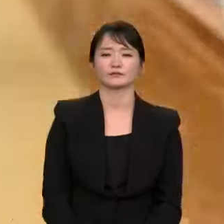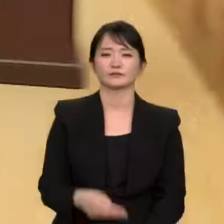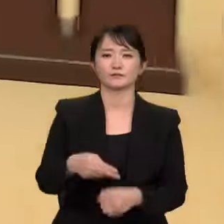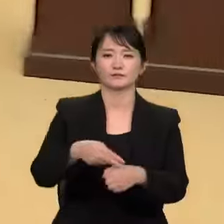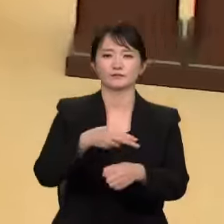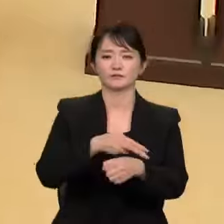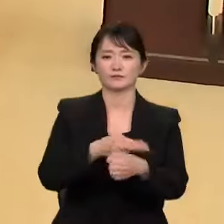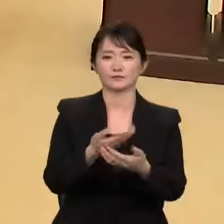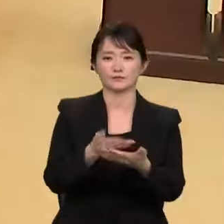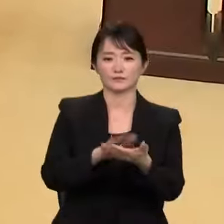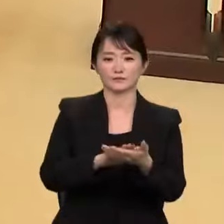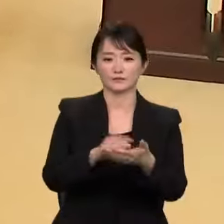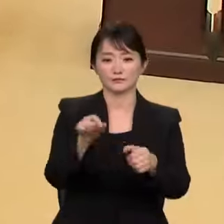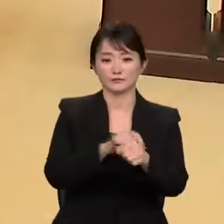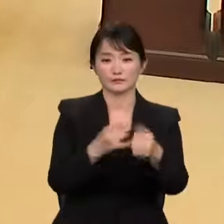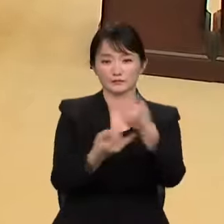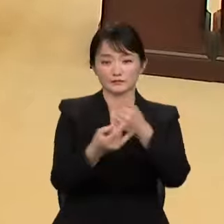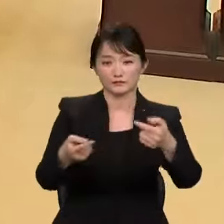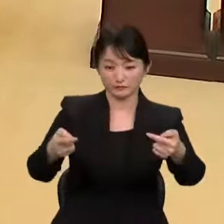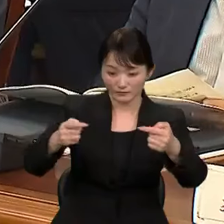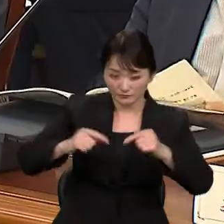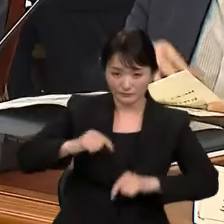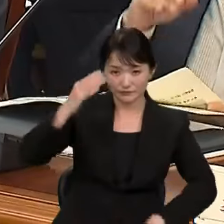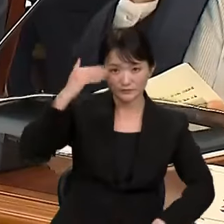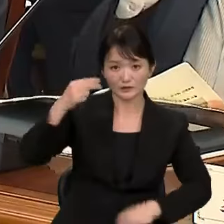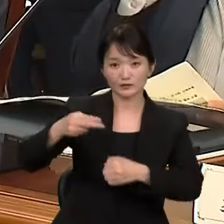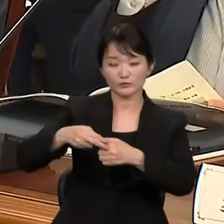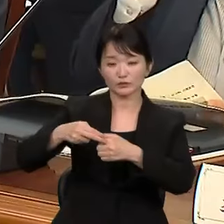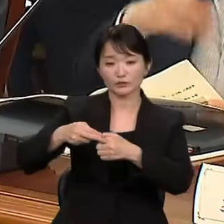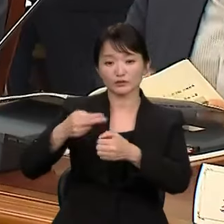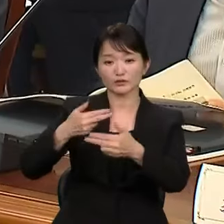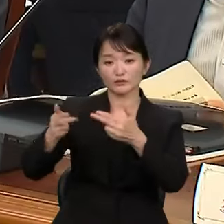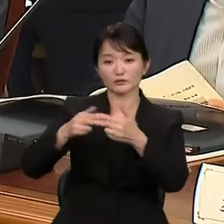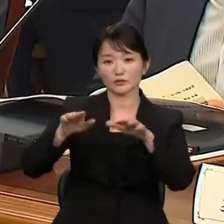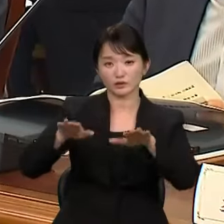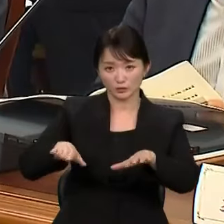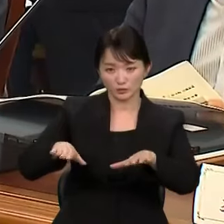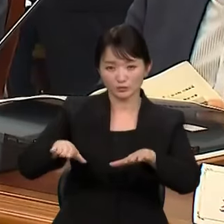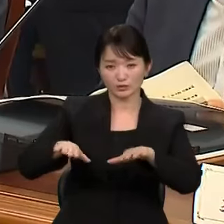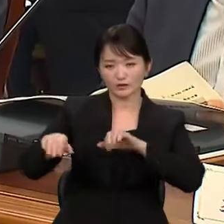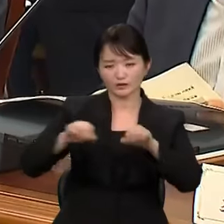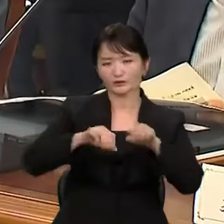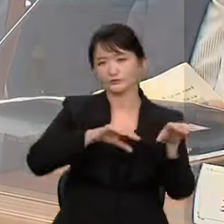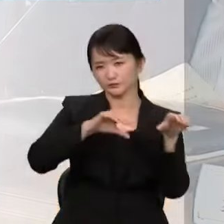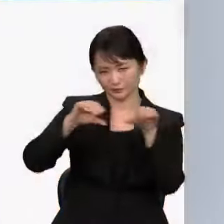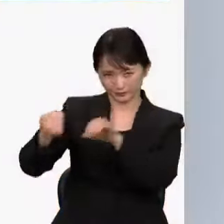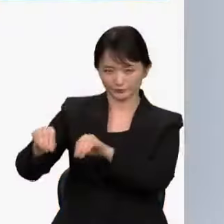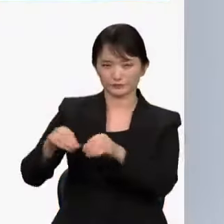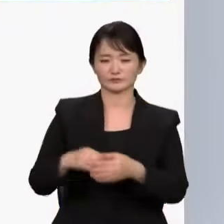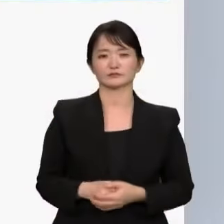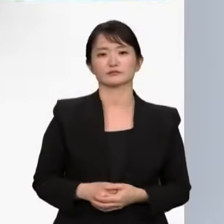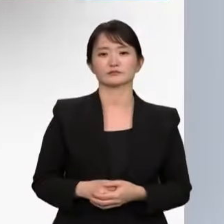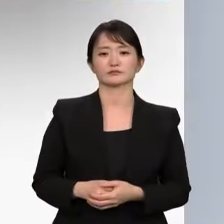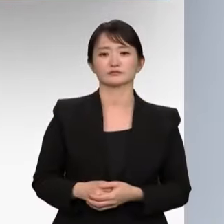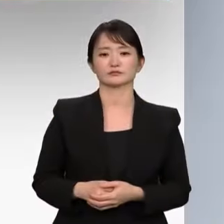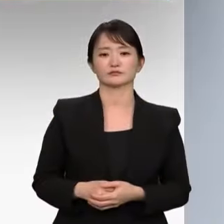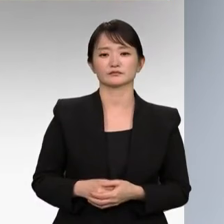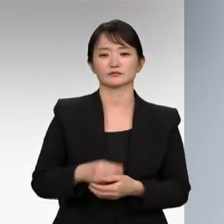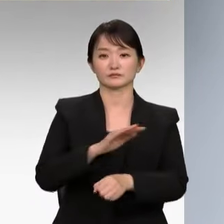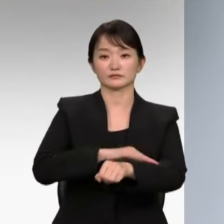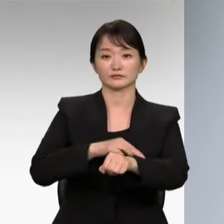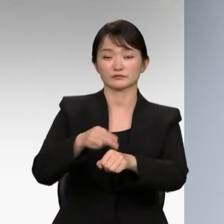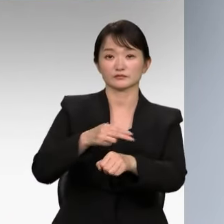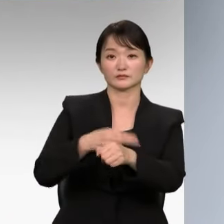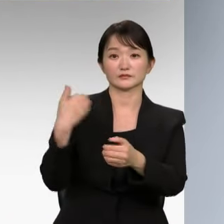의료개혁 특위에 참여해온 대한병원협회가 오늘부로 활동을 중단하기로 했습니다. 복귀하지 않는